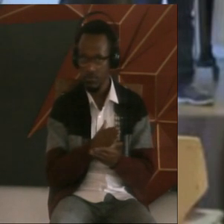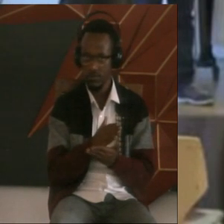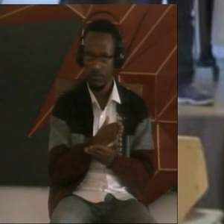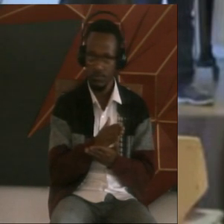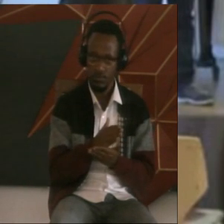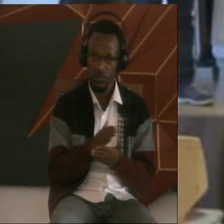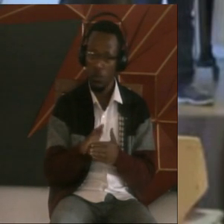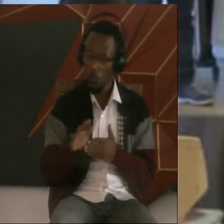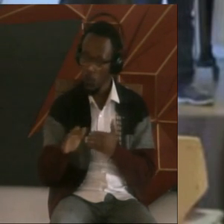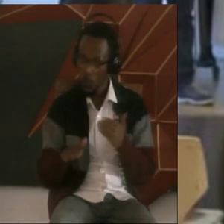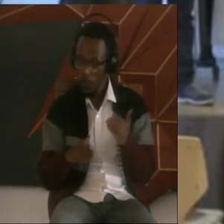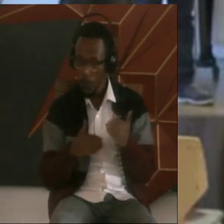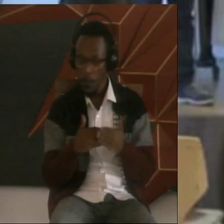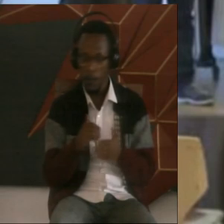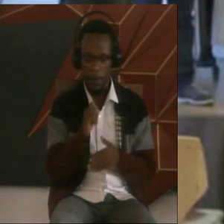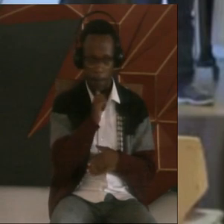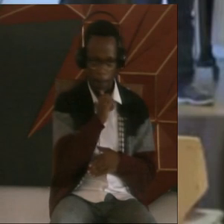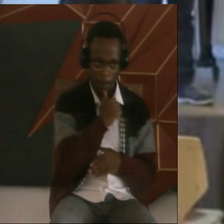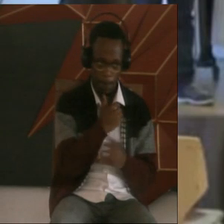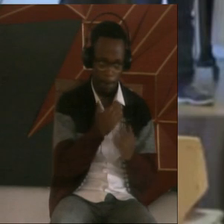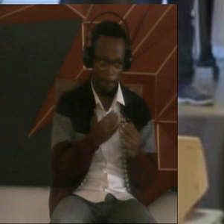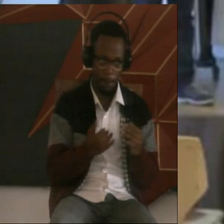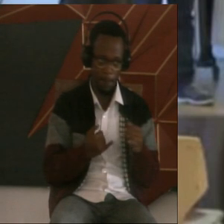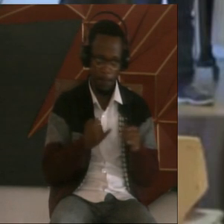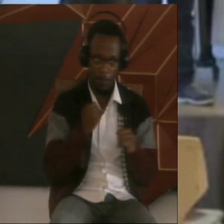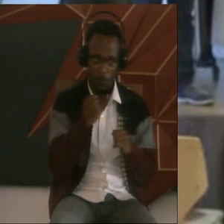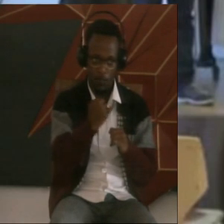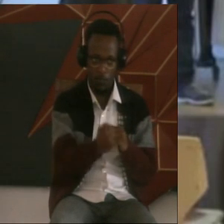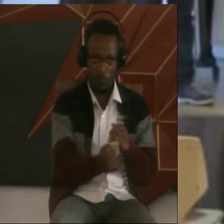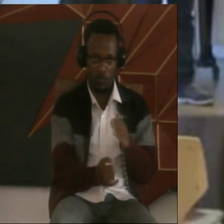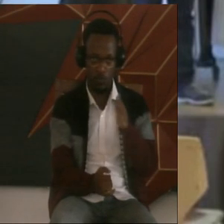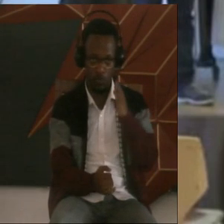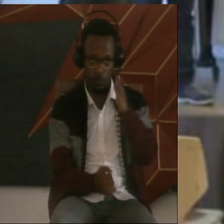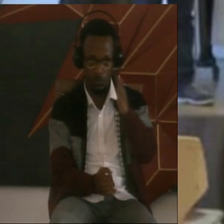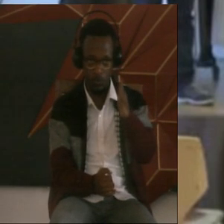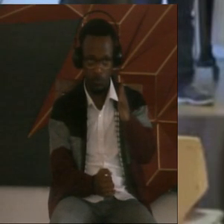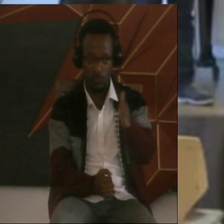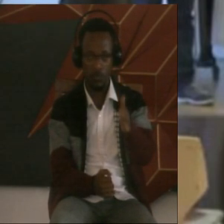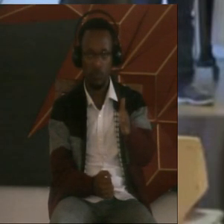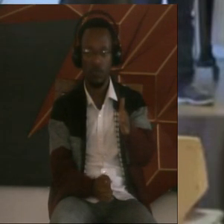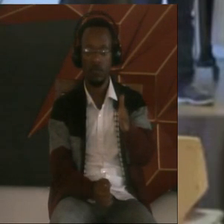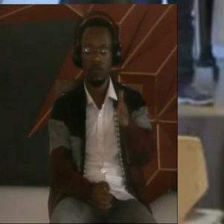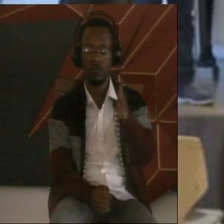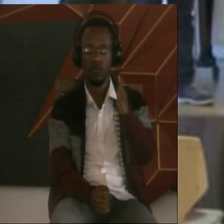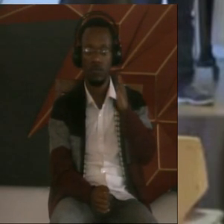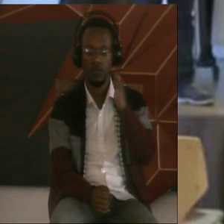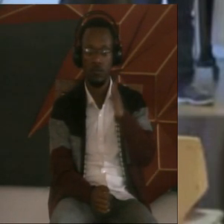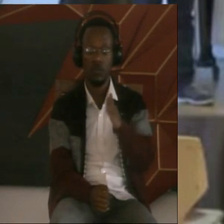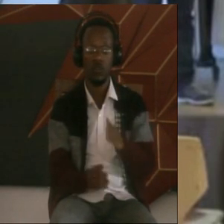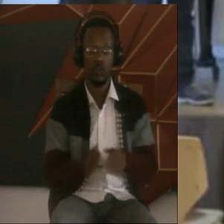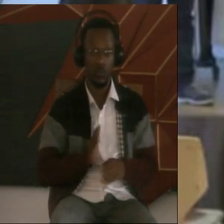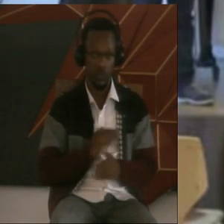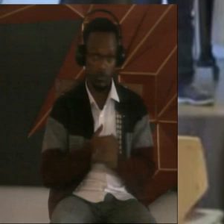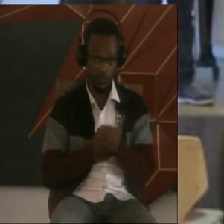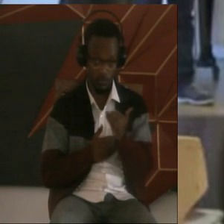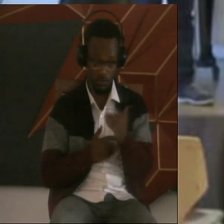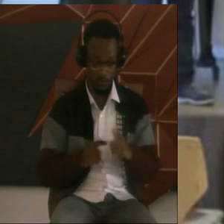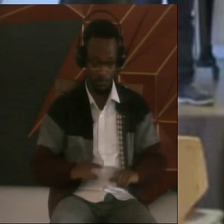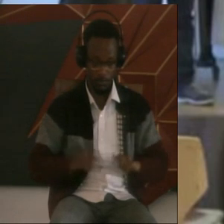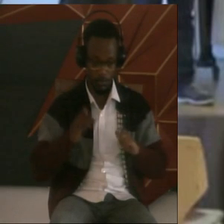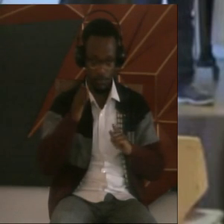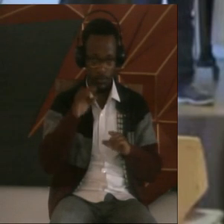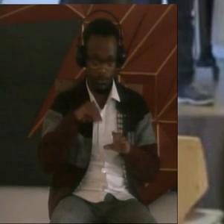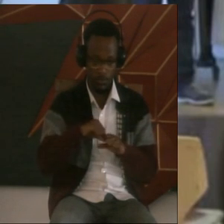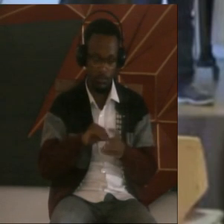Toutes les douleurs ont disparu. Imibabaro yose izashira. Et nous serons dans la gloire. Kandi